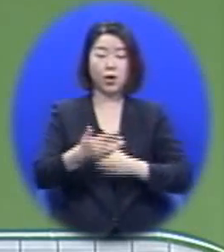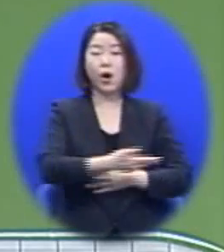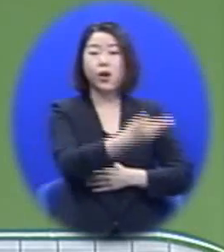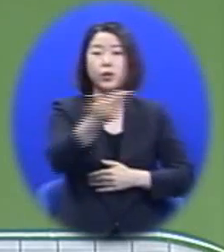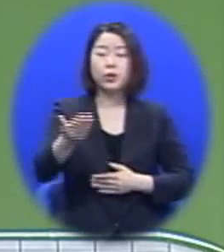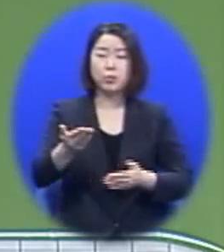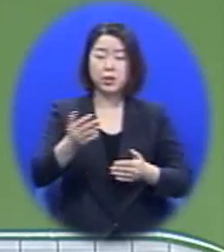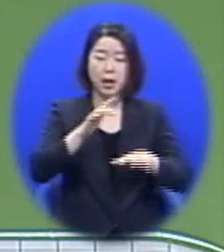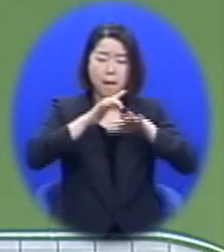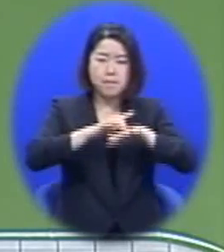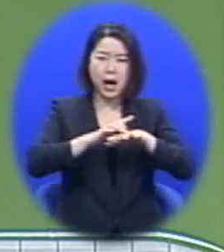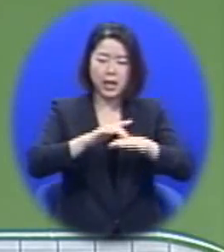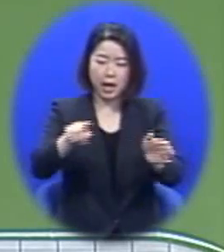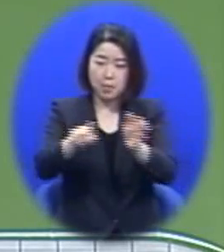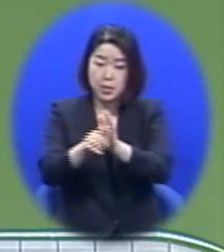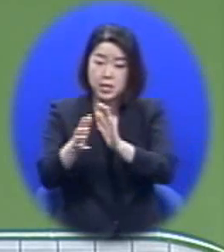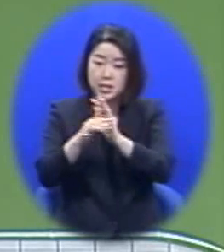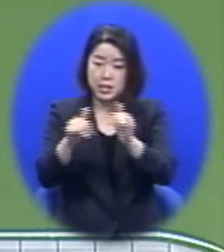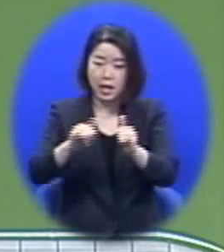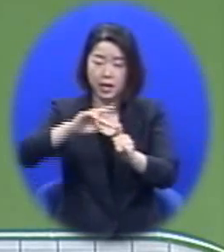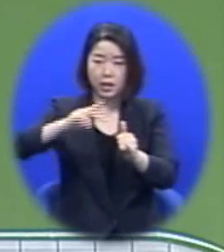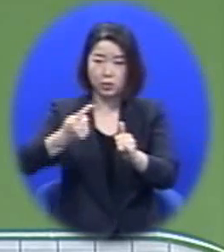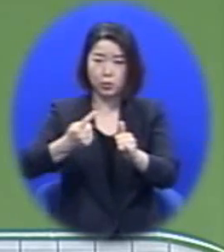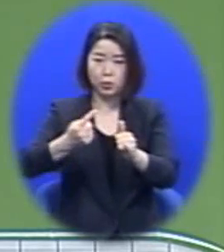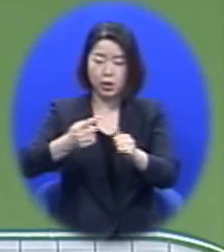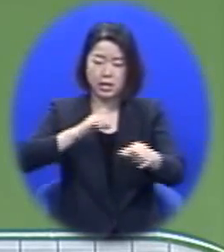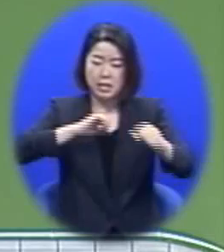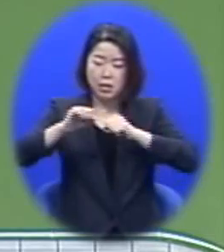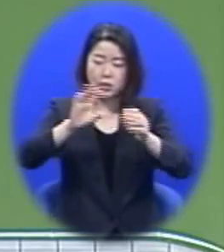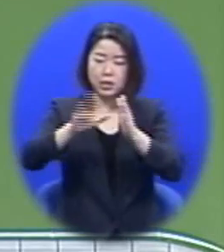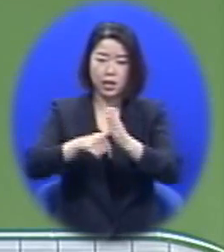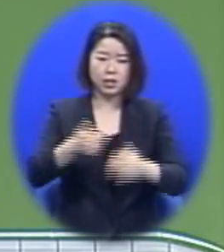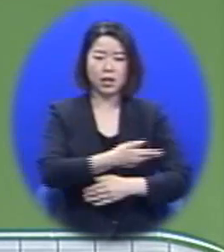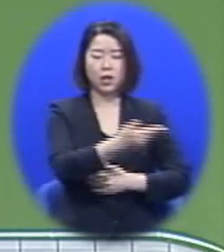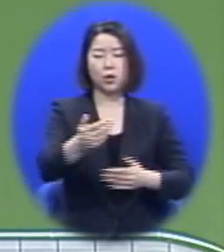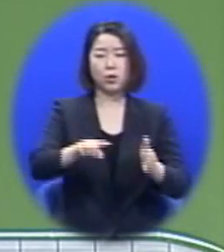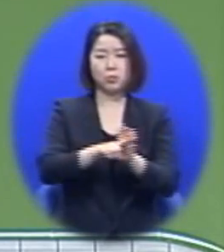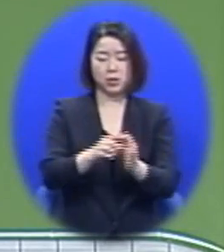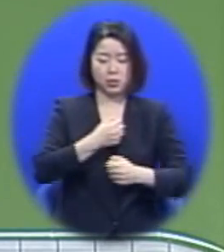자라도 넘어뜨리려고 역사할 때 여러분이 믿음을 지킬 수 있어요.